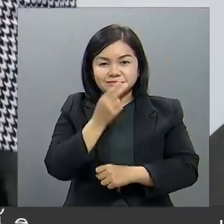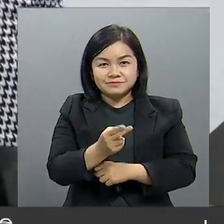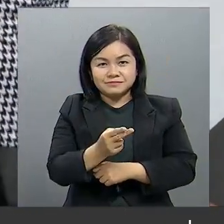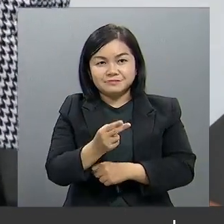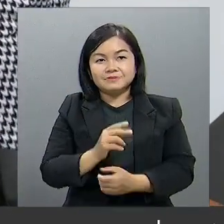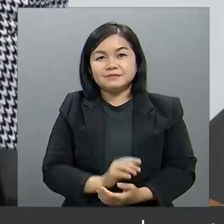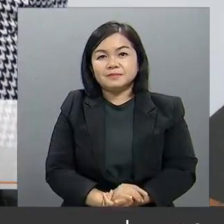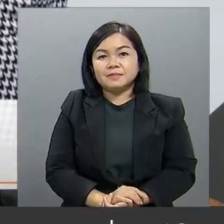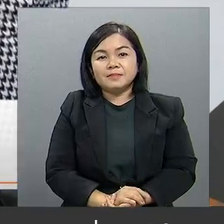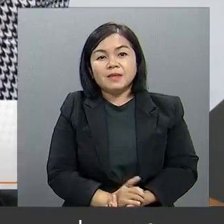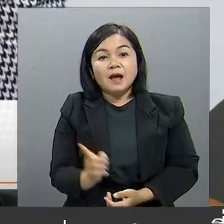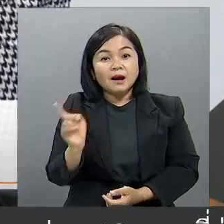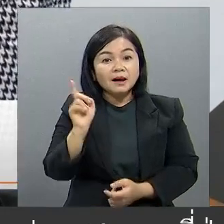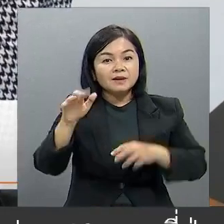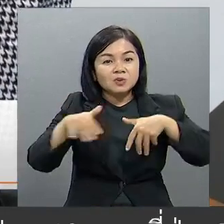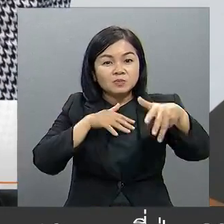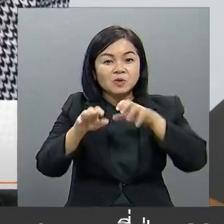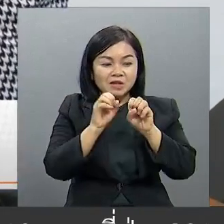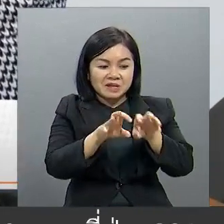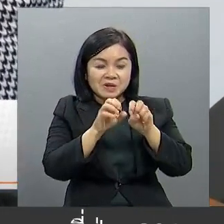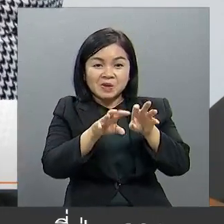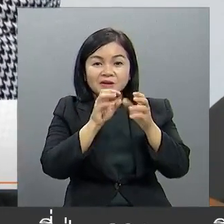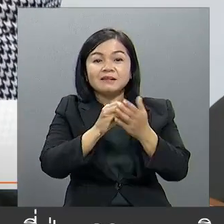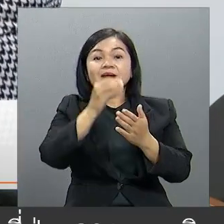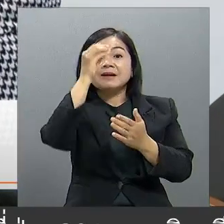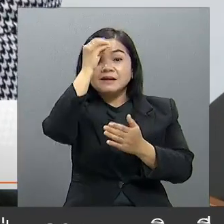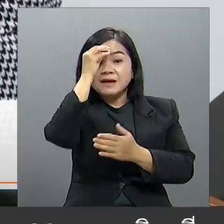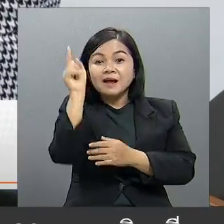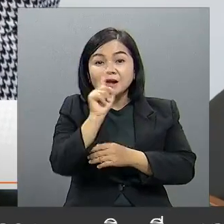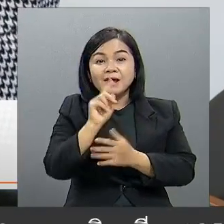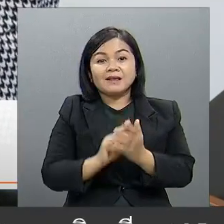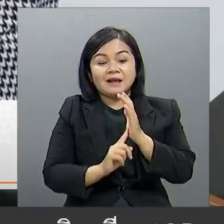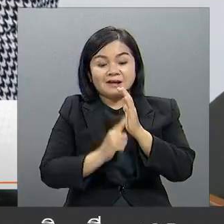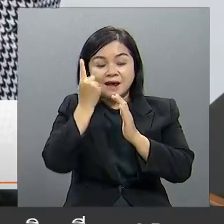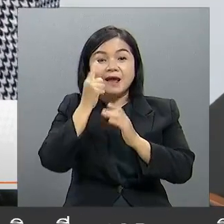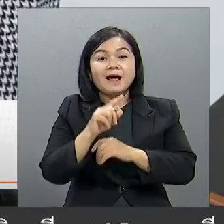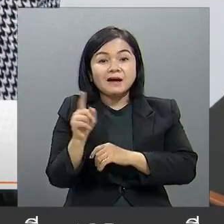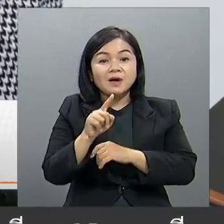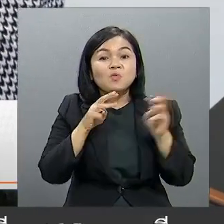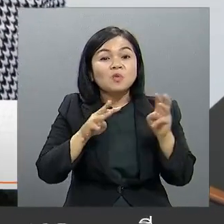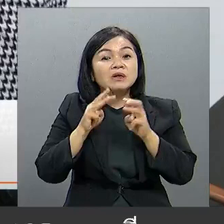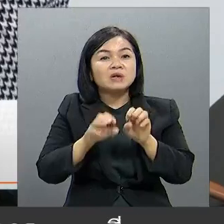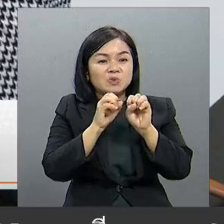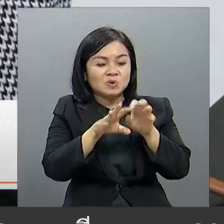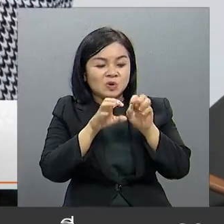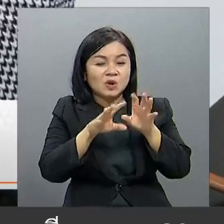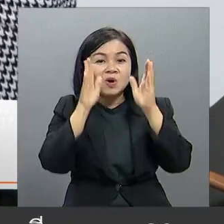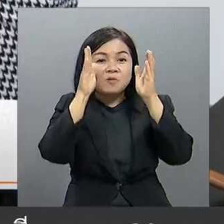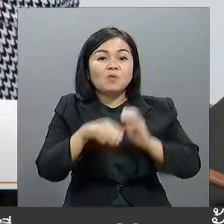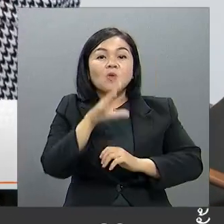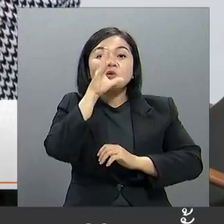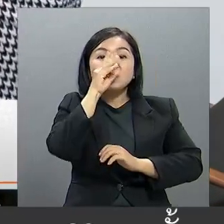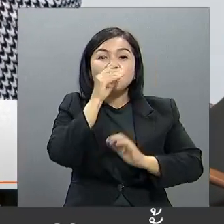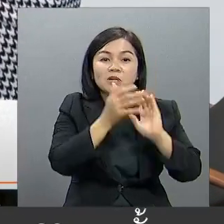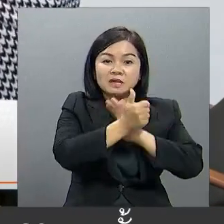นี่แล้คคุผชมอการถ่ายทำ EP แรกของรายการ THE SPEACHซึเป็นรีการที่สอนให้ยาว